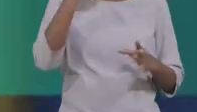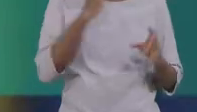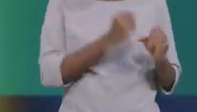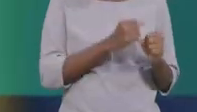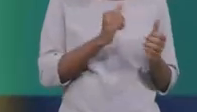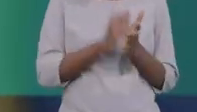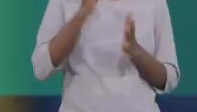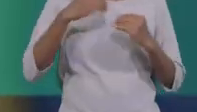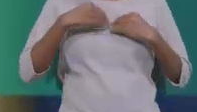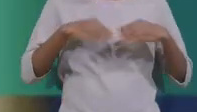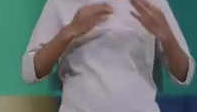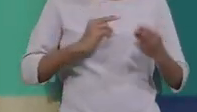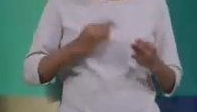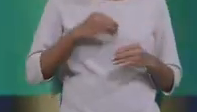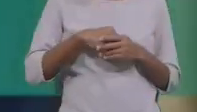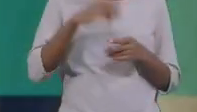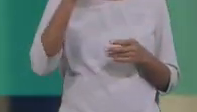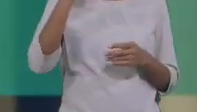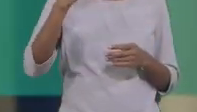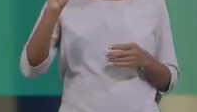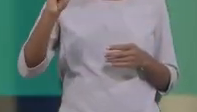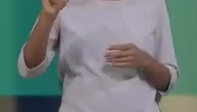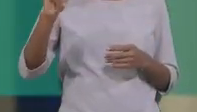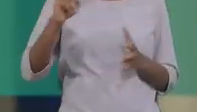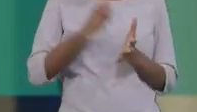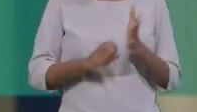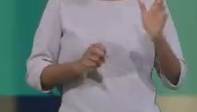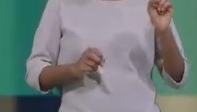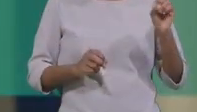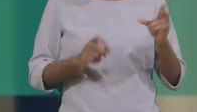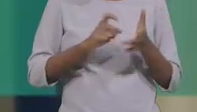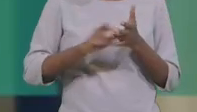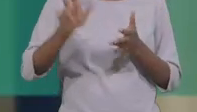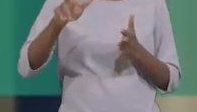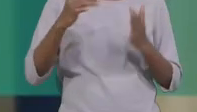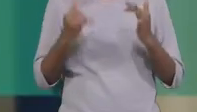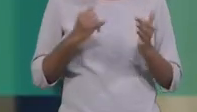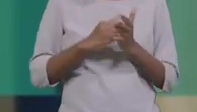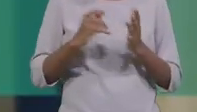nous a donnée. En Romains 12, maintenant il parle de la mesure.